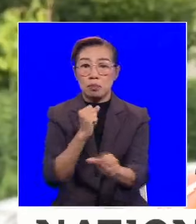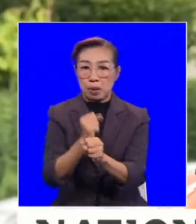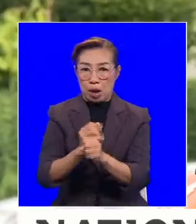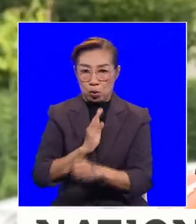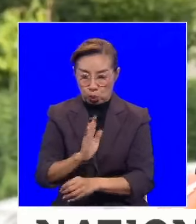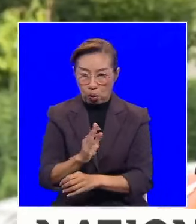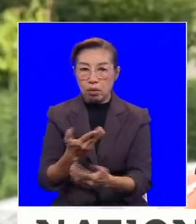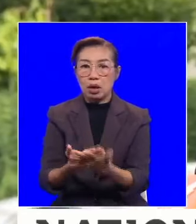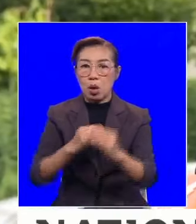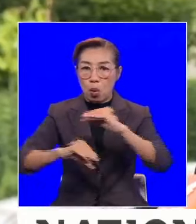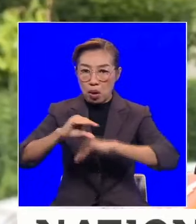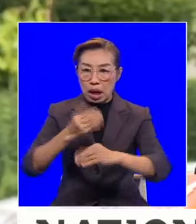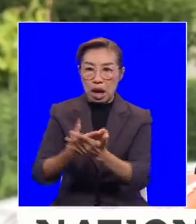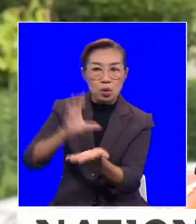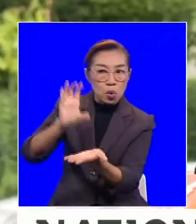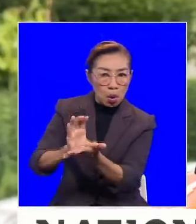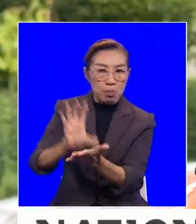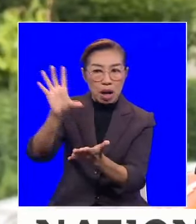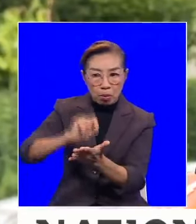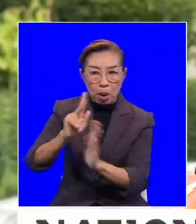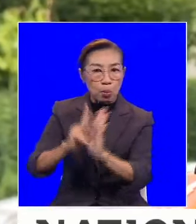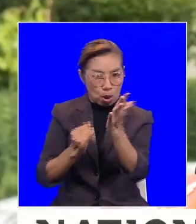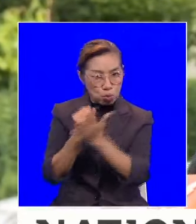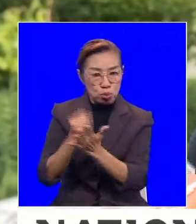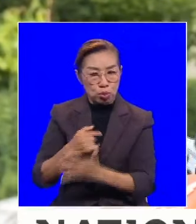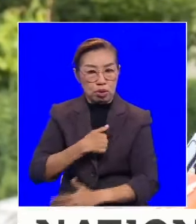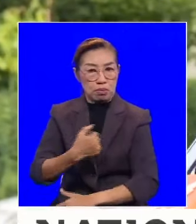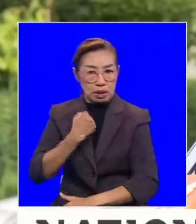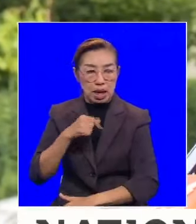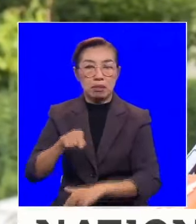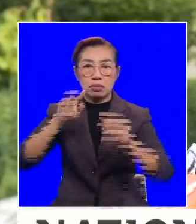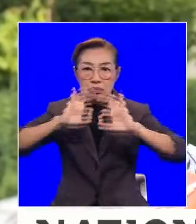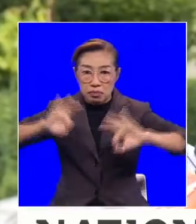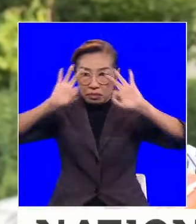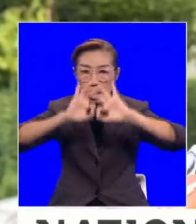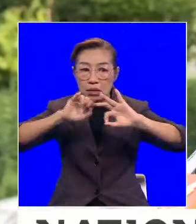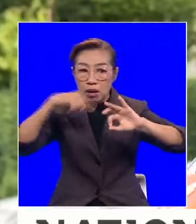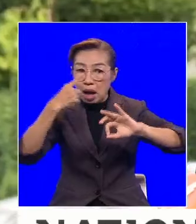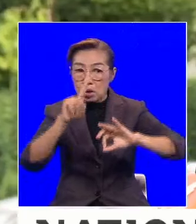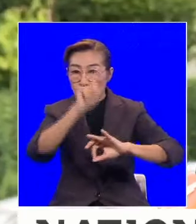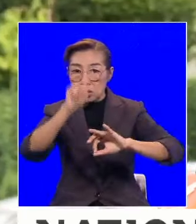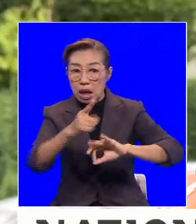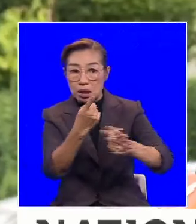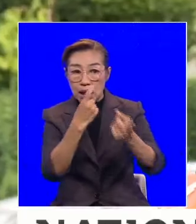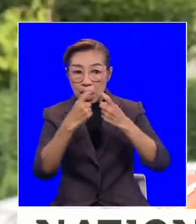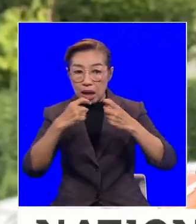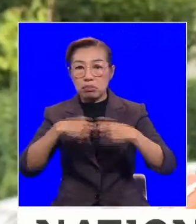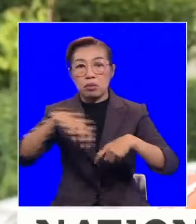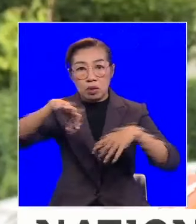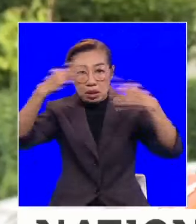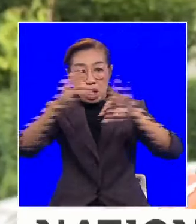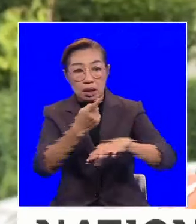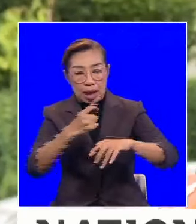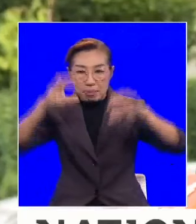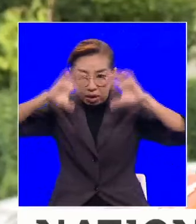ของโครงการนี้นะครับเพราะฉะนั้นนี่ก็เป็นหน้าที่ของทางรัฐบาลที่ต้องตอบคำถามข้อสงสัยขององค์กรอิสระทั้งหลายตอนนี้ก็ยังไม่เห็นอะไรนะครับ